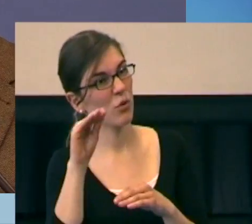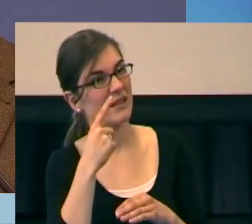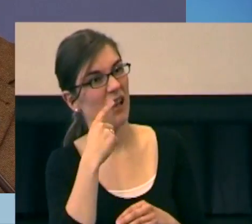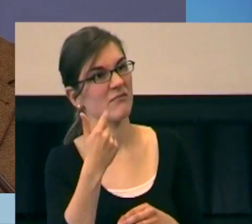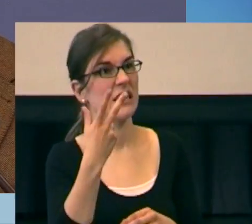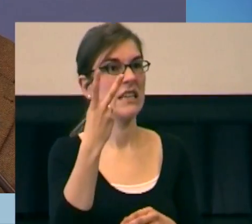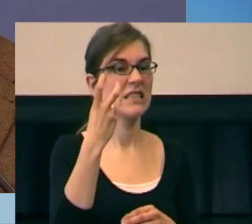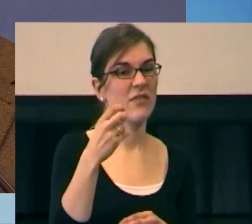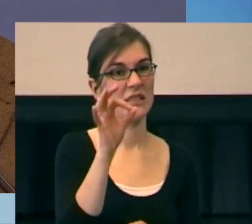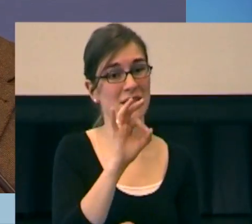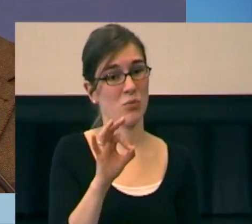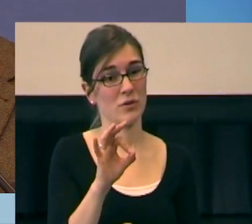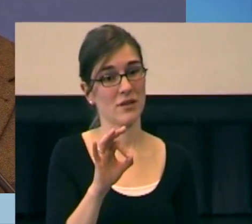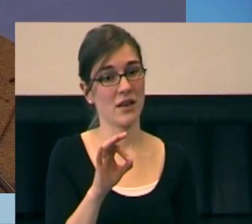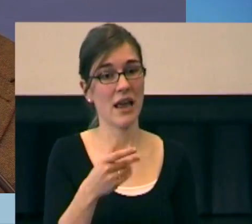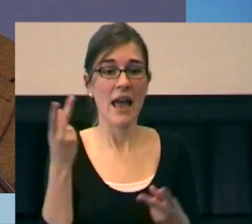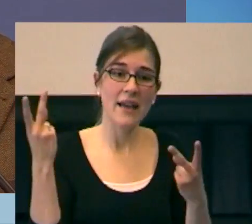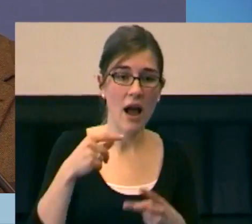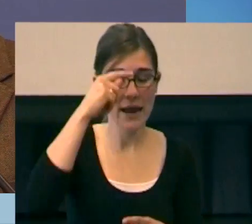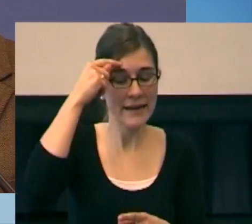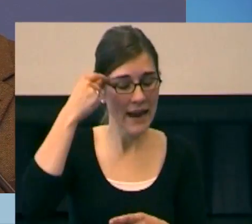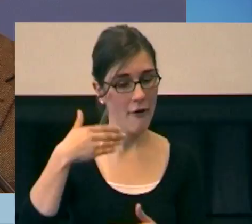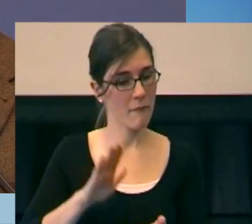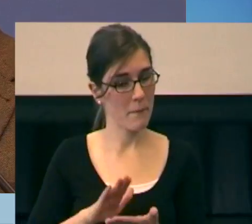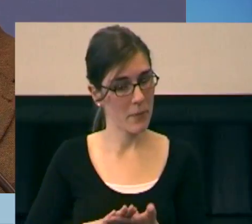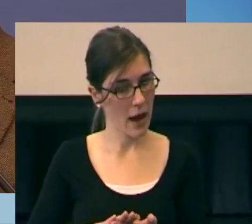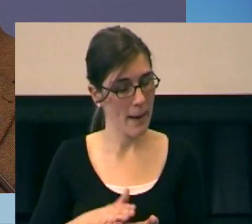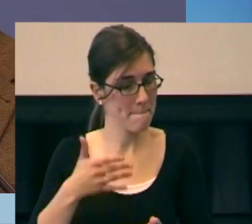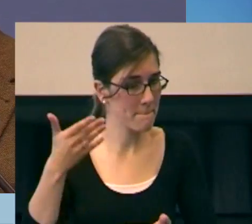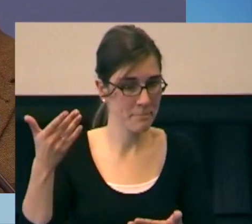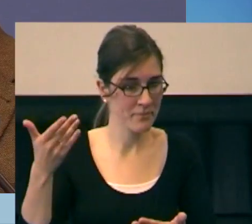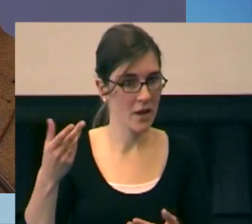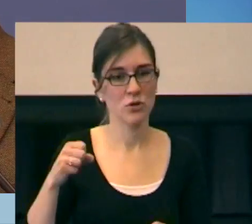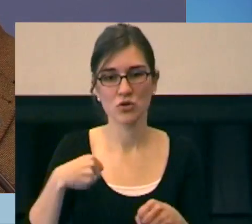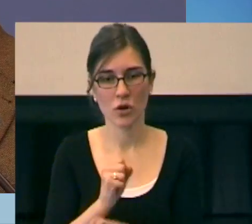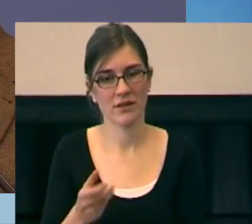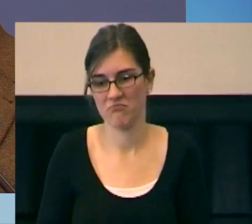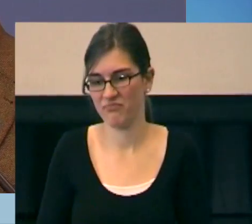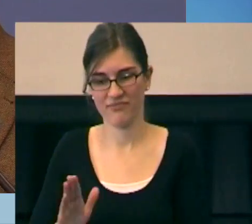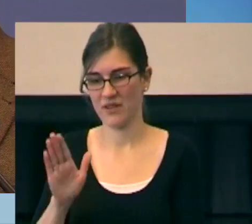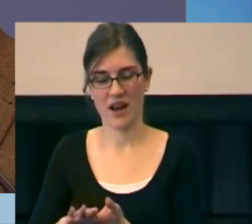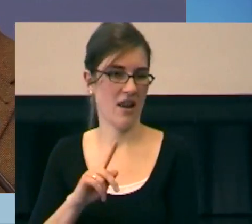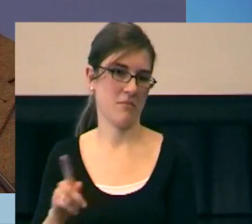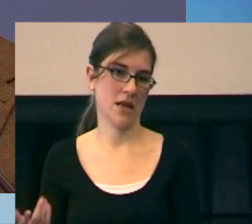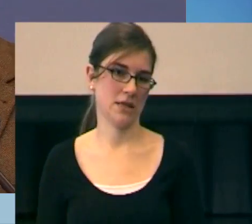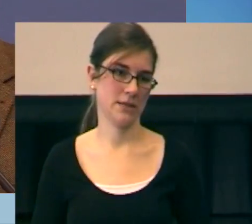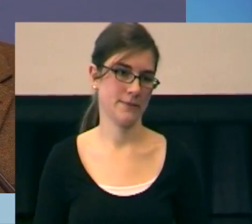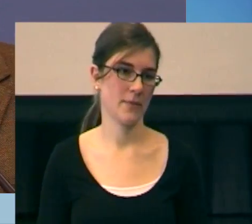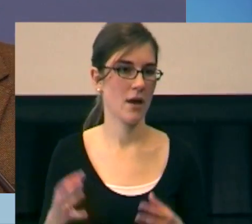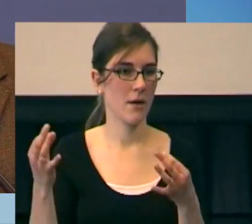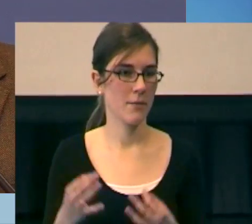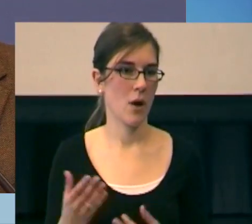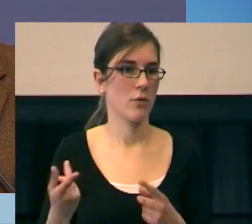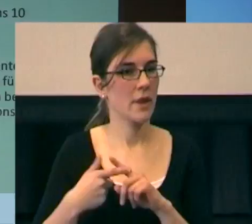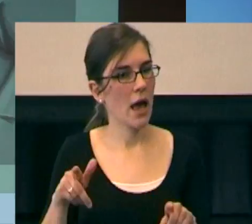von Patienten geben, obwohl man die Nerven erhalten hat, die trotz allem Erektionsstörungen haben, die dann auf andere Hilfsmittel